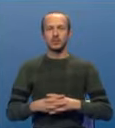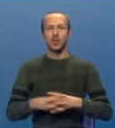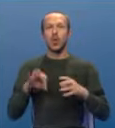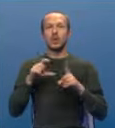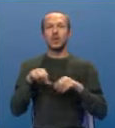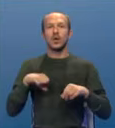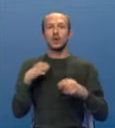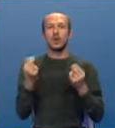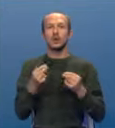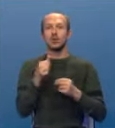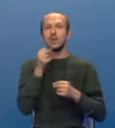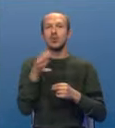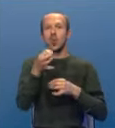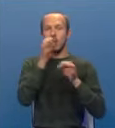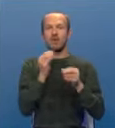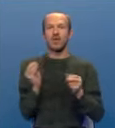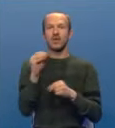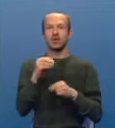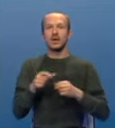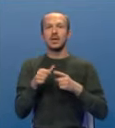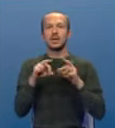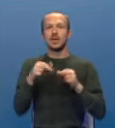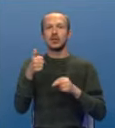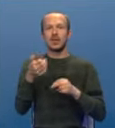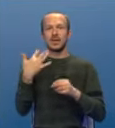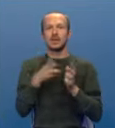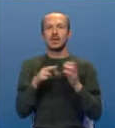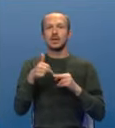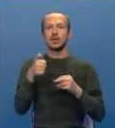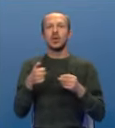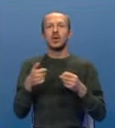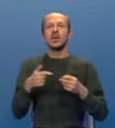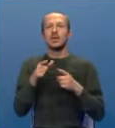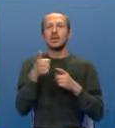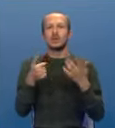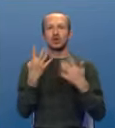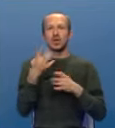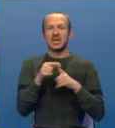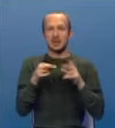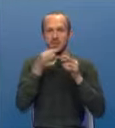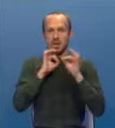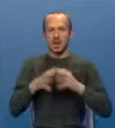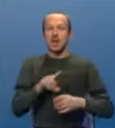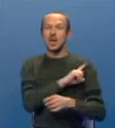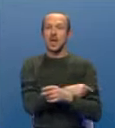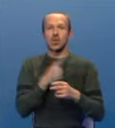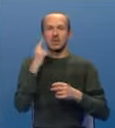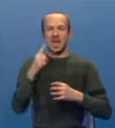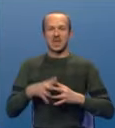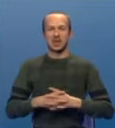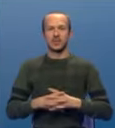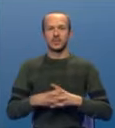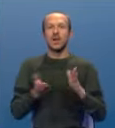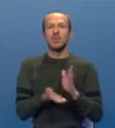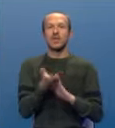od ove godine nam je nešto i broj lijekova povećan sa 150 na 184 terapije. To je, da kažem, jako